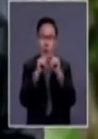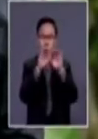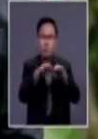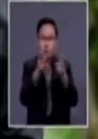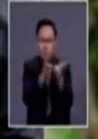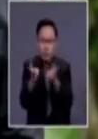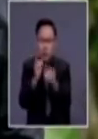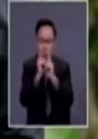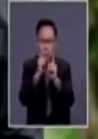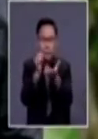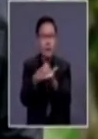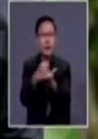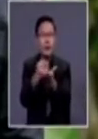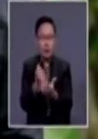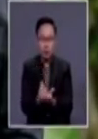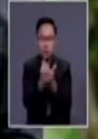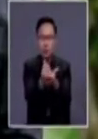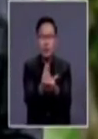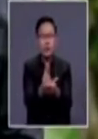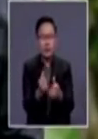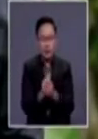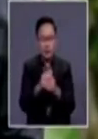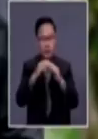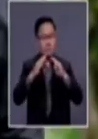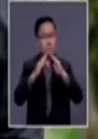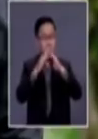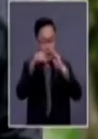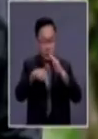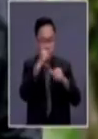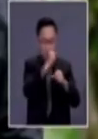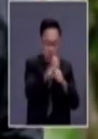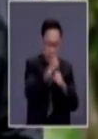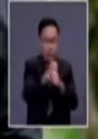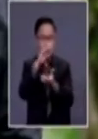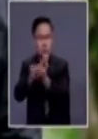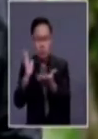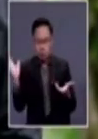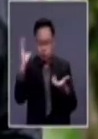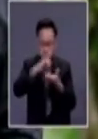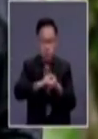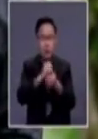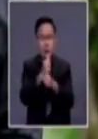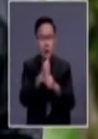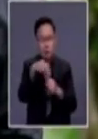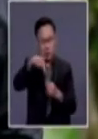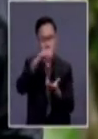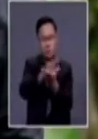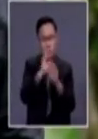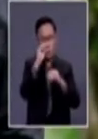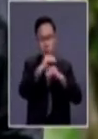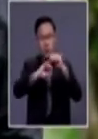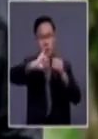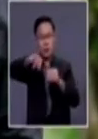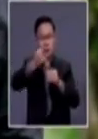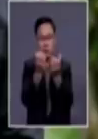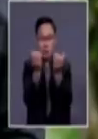แบบกลับไปบ้านแล้วเนี่ยก็ช่วยเหลือคนที่บ้านแล้วก็ทางโรงเรียนเองก็มีโครงการกิจกรรมศีลธรรมนะครับหลายอย่างนะครับก็ทำให้เด็กเนี่ยซึมซับ